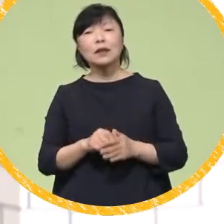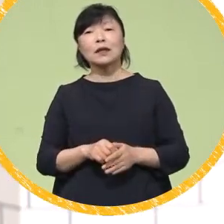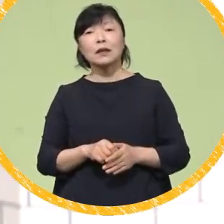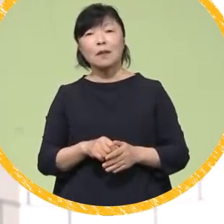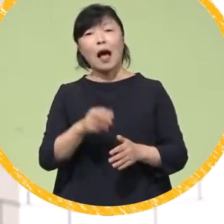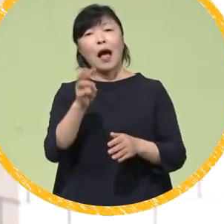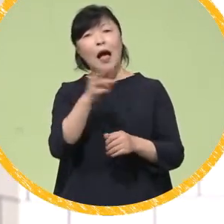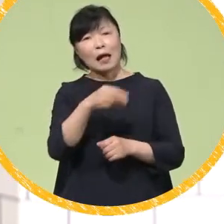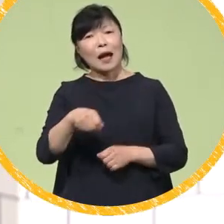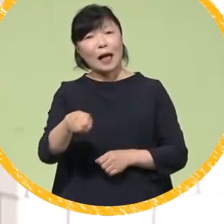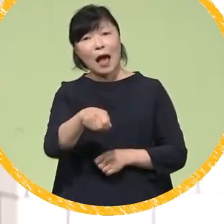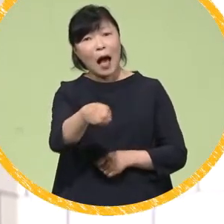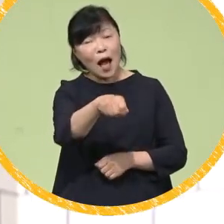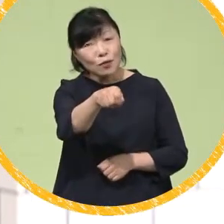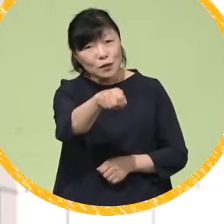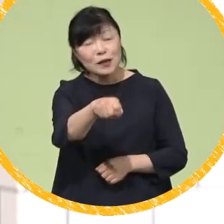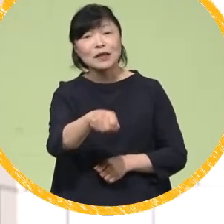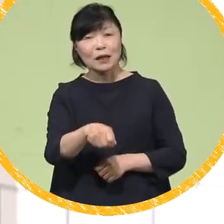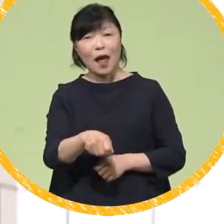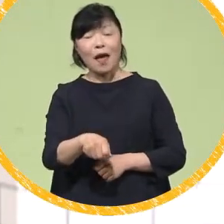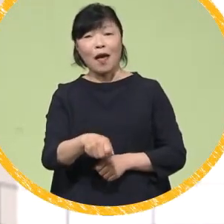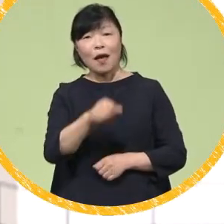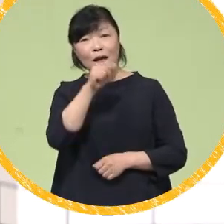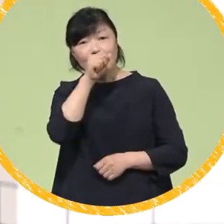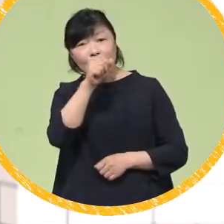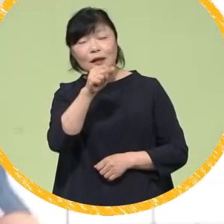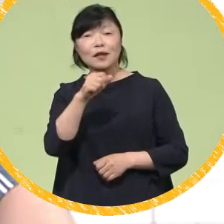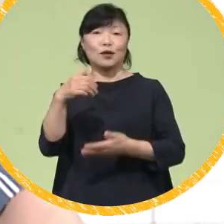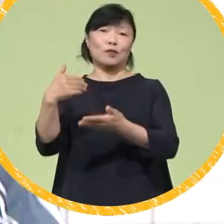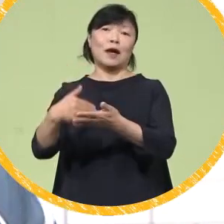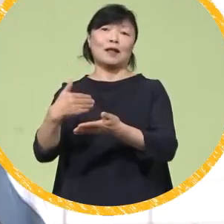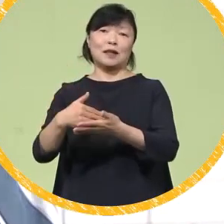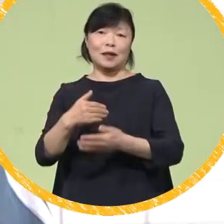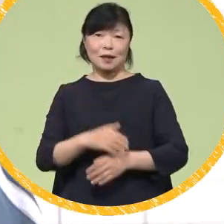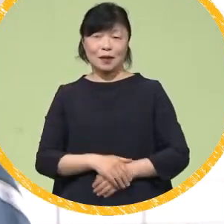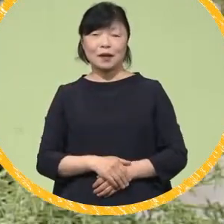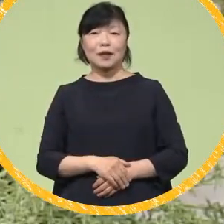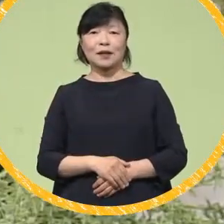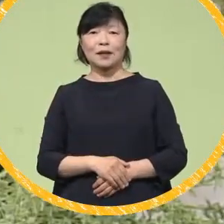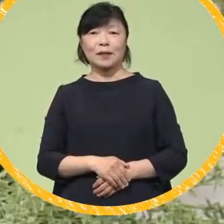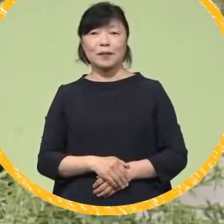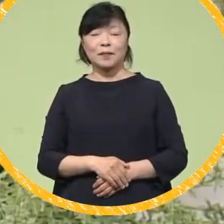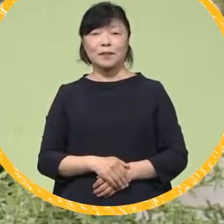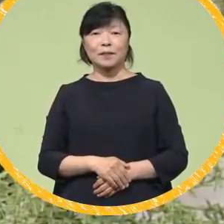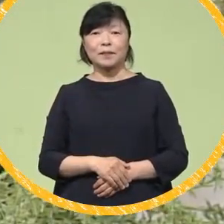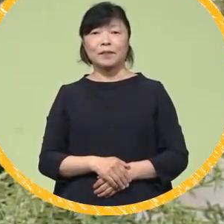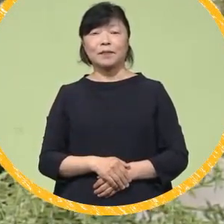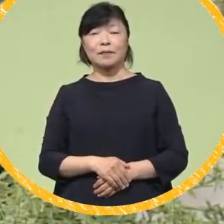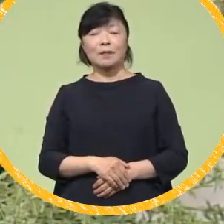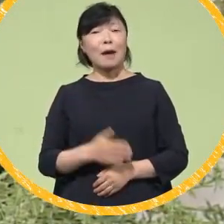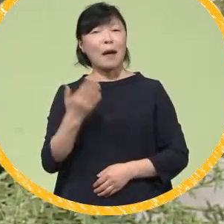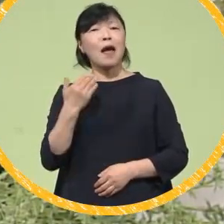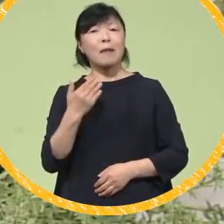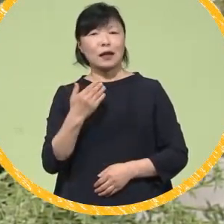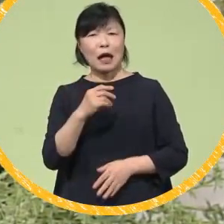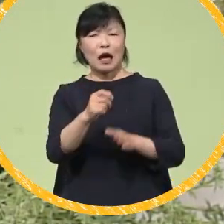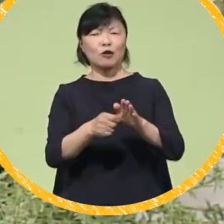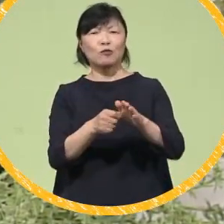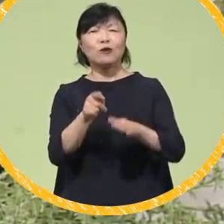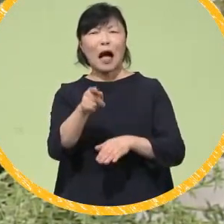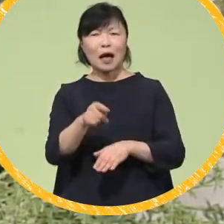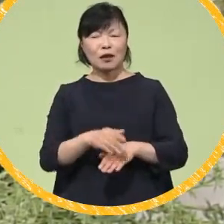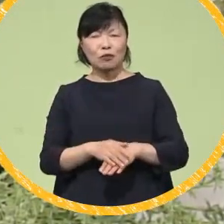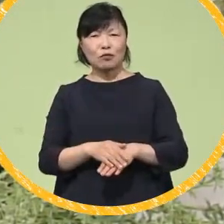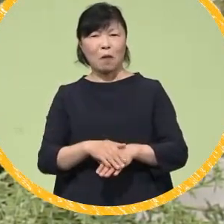日陰とかをなるべく選んでお散歩をさせてあげてくださいとのことでした。 はい、なんかね、あのちょっと前まではこう靴履かせる